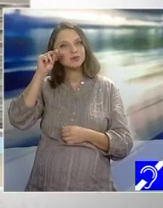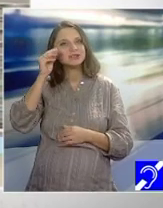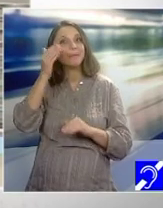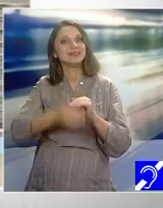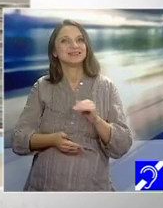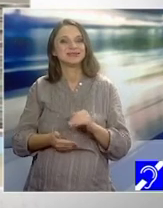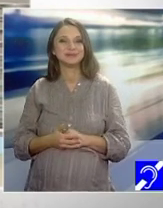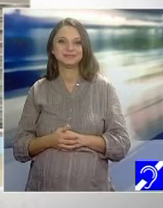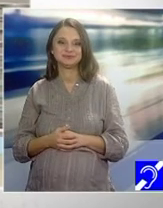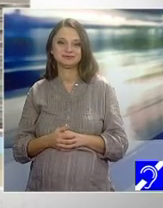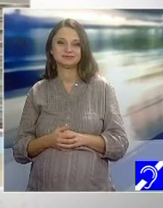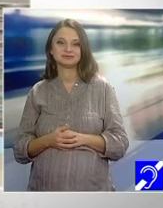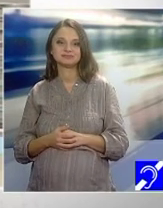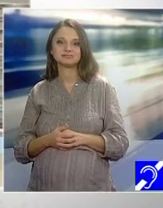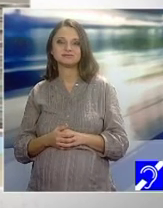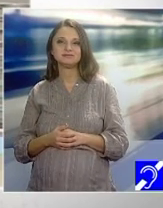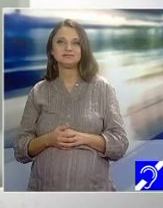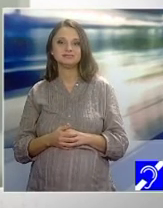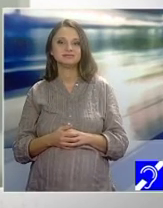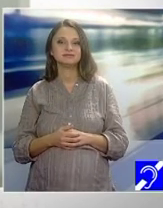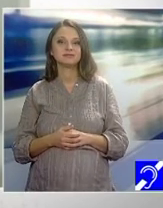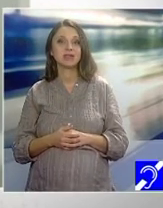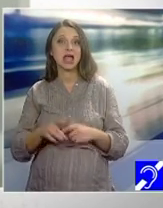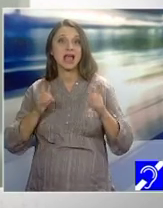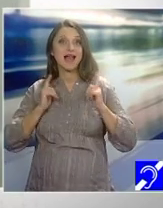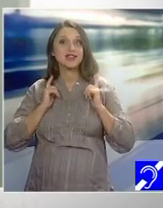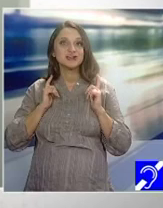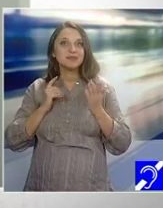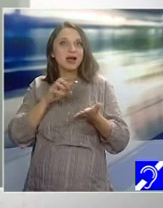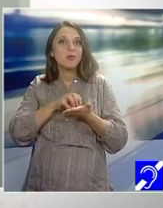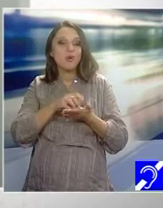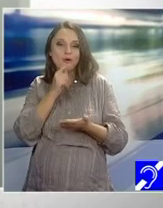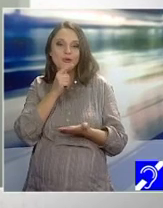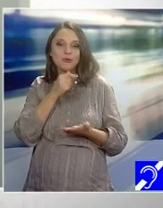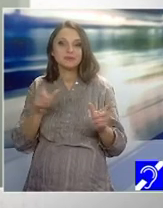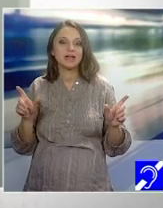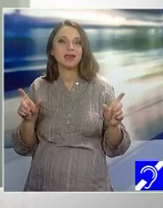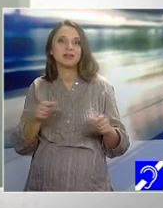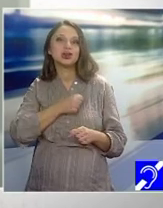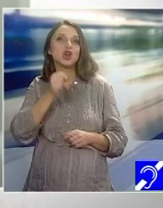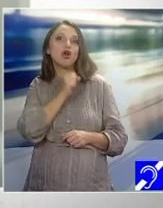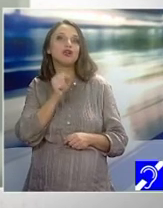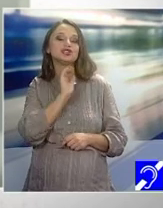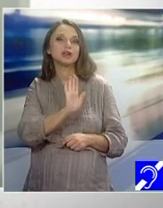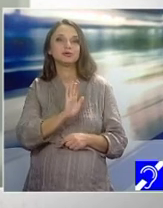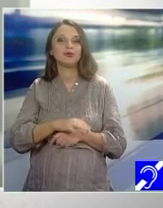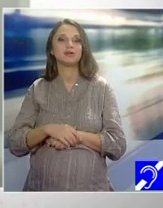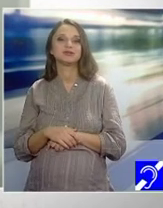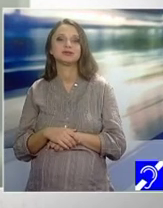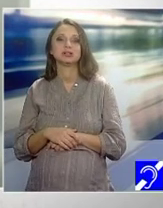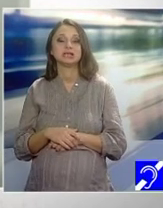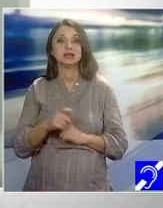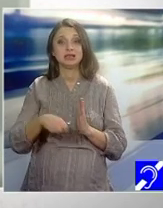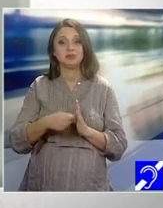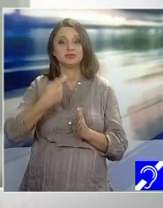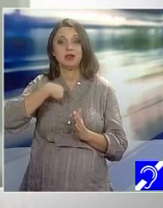sau... Așteptăm foarte curioși acest amănunt. Să nu uităm, cum le spuneam telespectatorilor noștri puțin mai devreme, emisiunea noastră